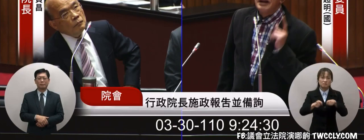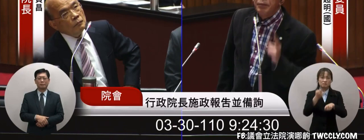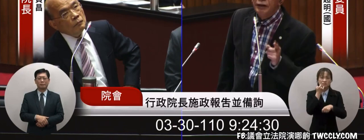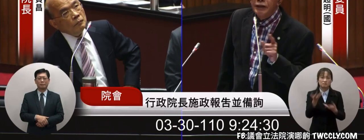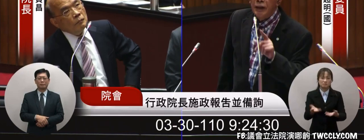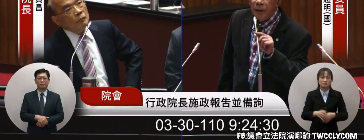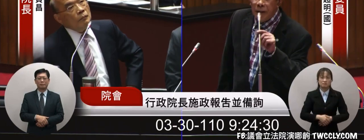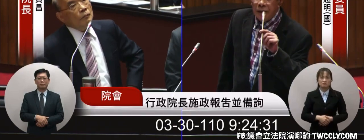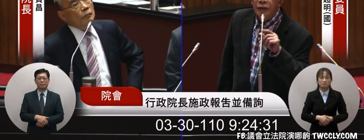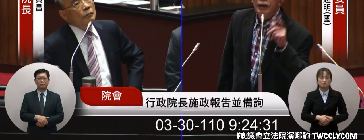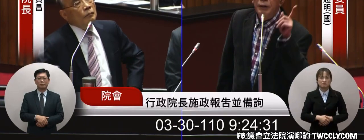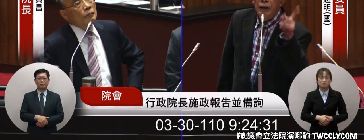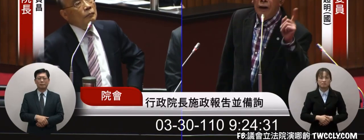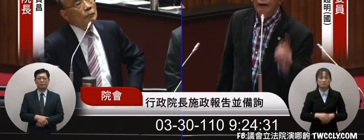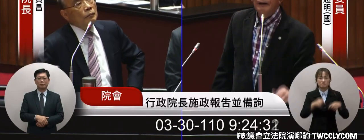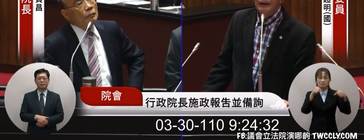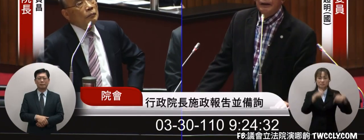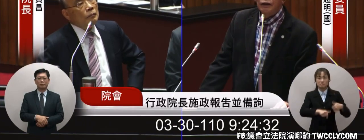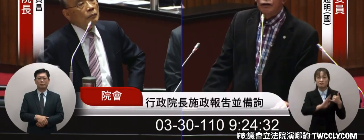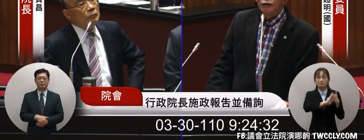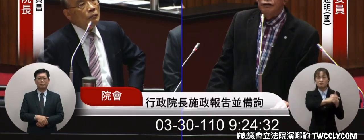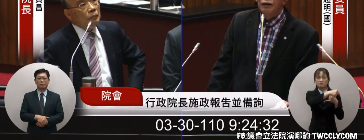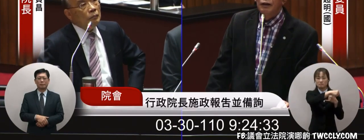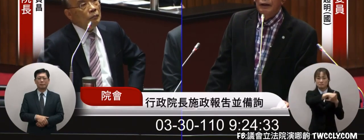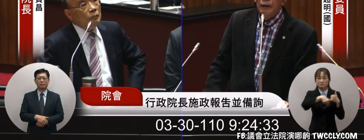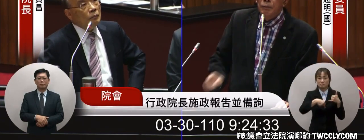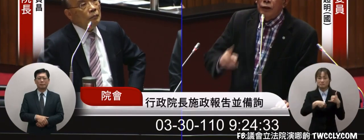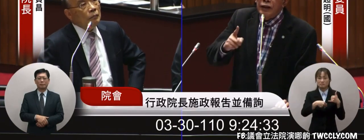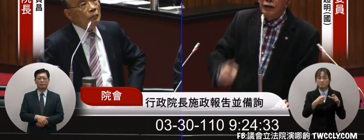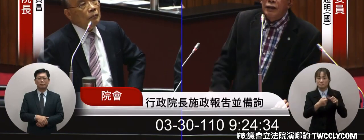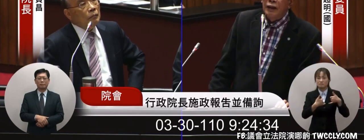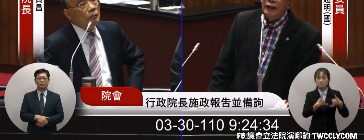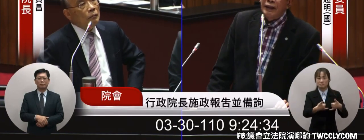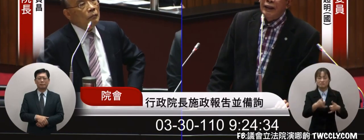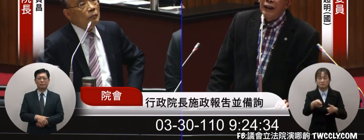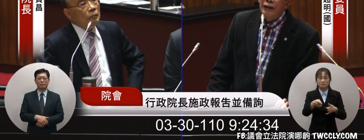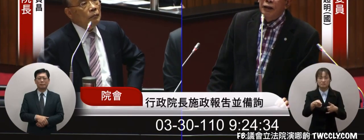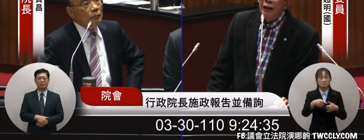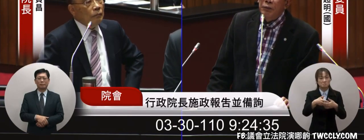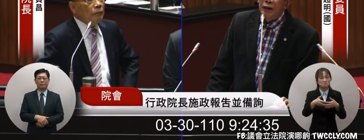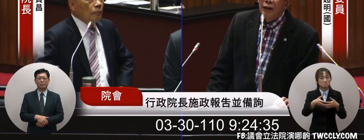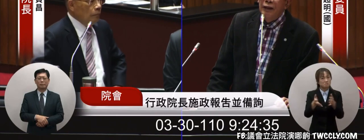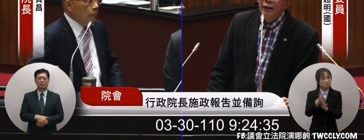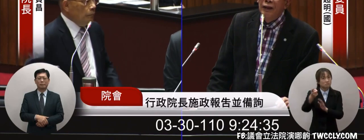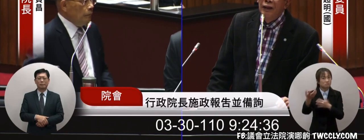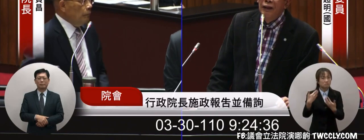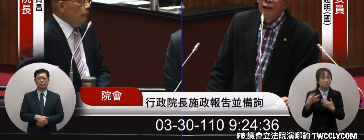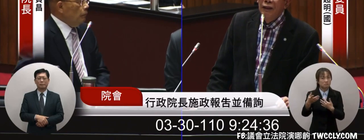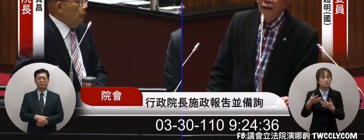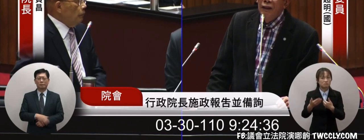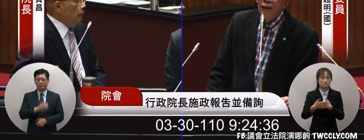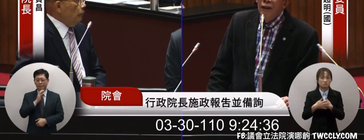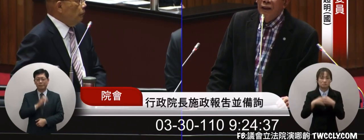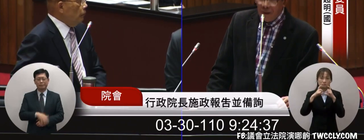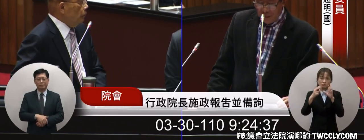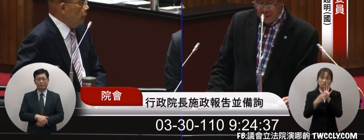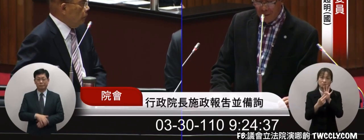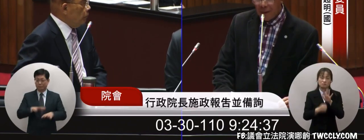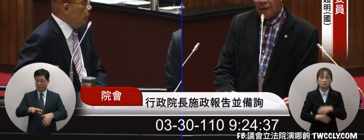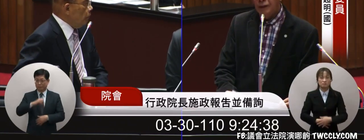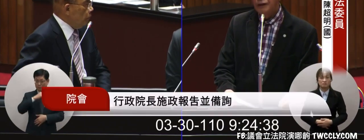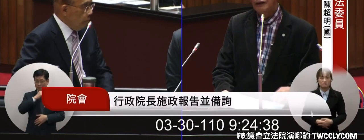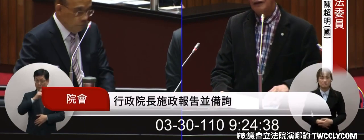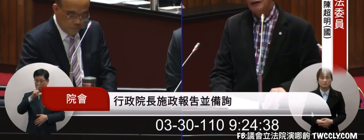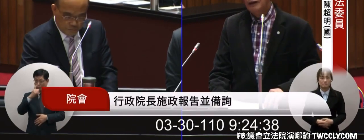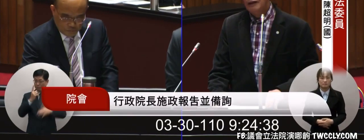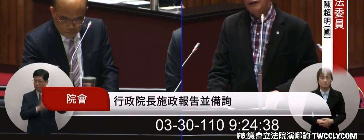水兵水兵公路不然你可能給我採用你回答一下阿是現在台六十